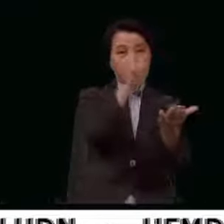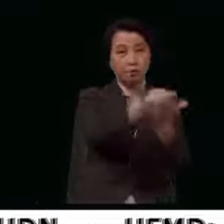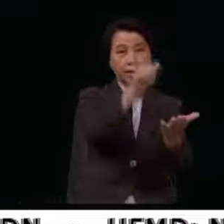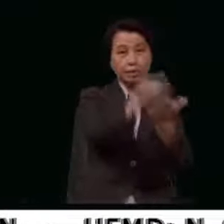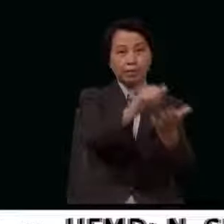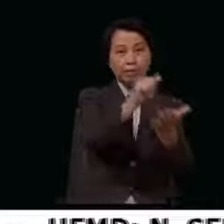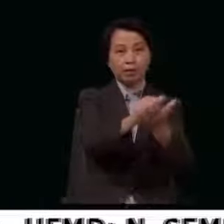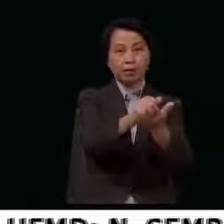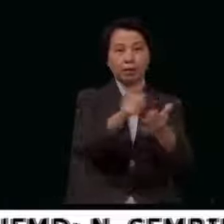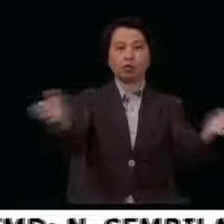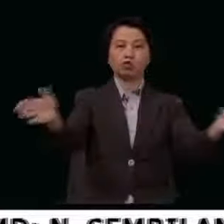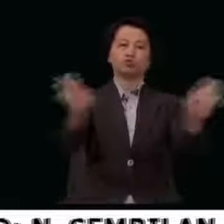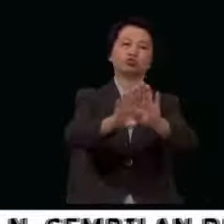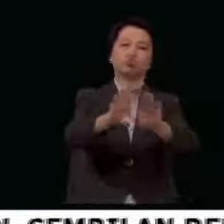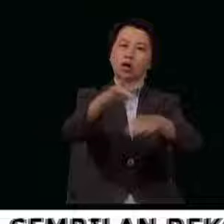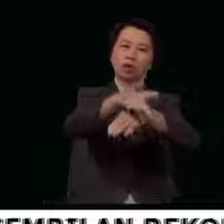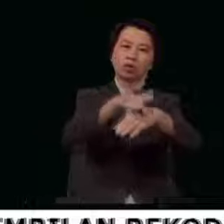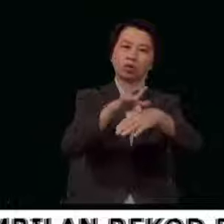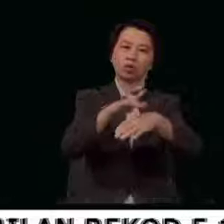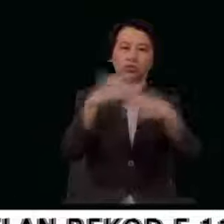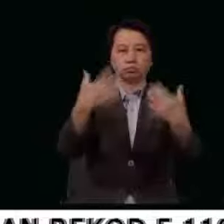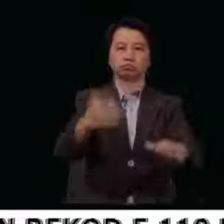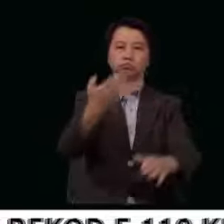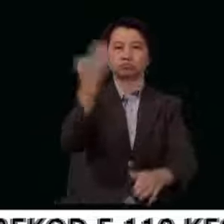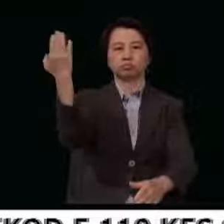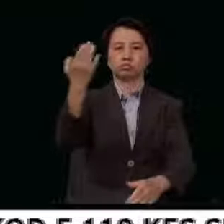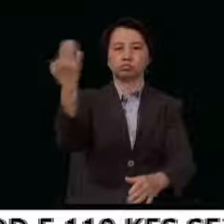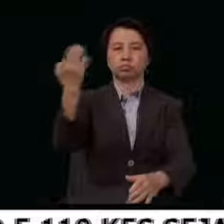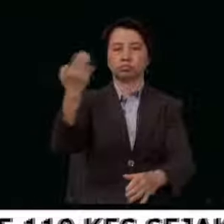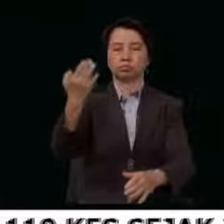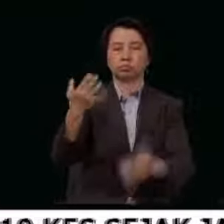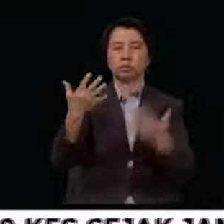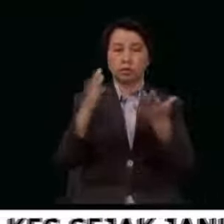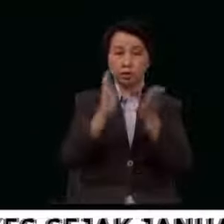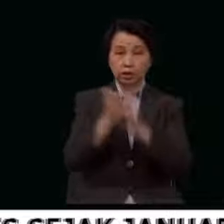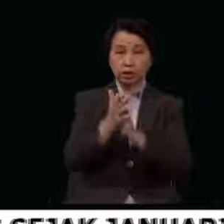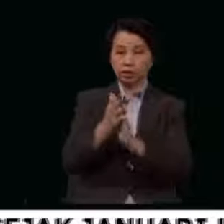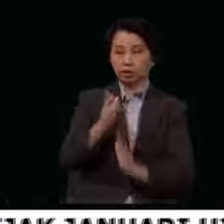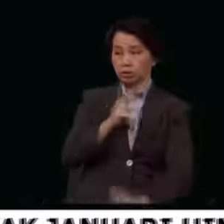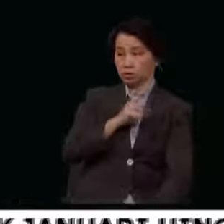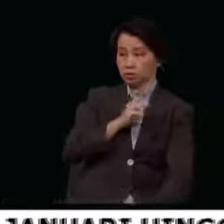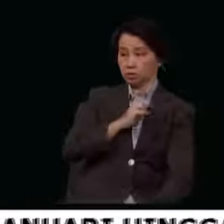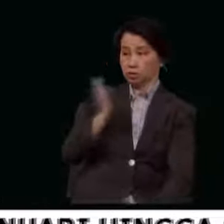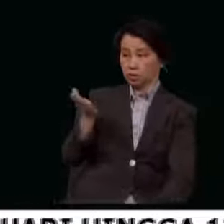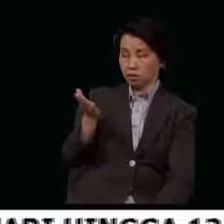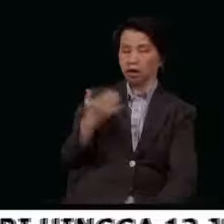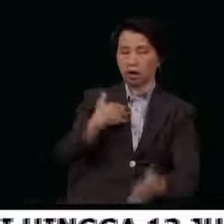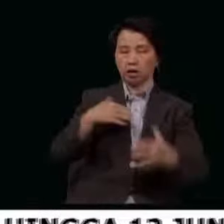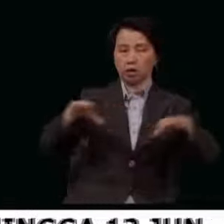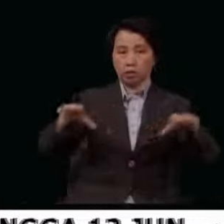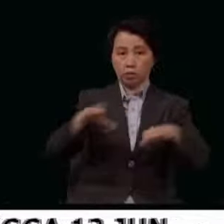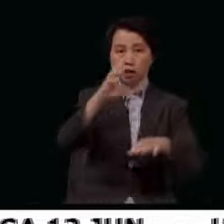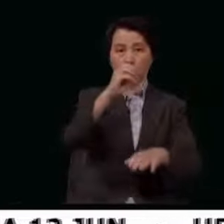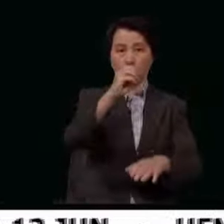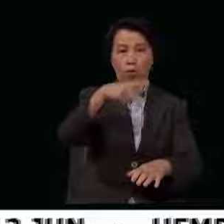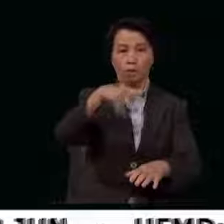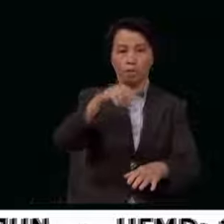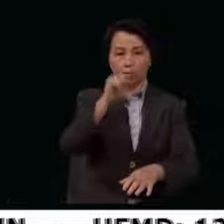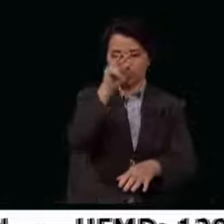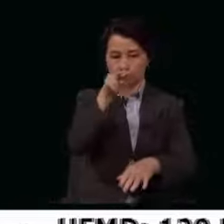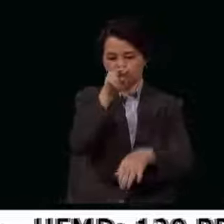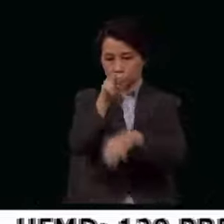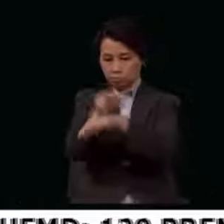completa mungil harga harga kawalan sepanjang Ramadan Jadi kalau mungkin kita boleh kita tahu lebih jauh tentang itu perkembangan pelaksanaan